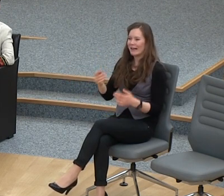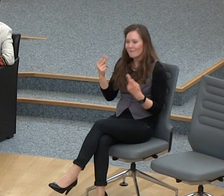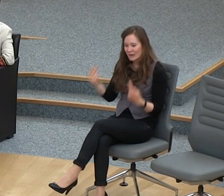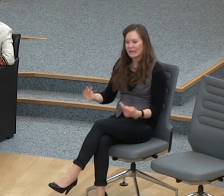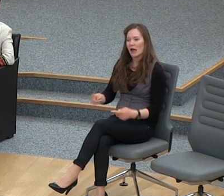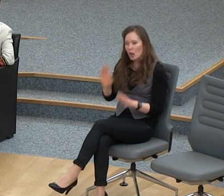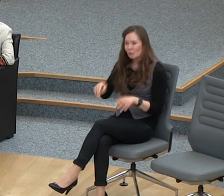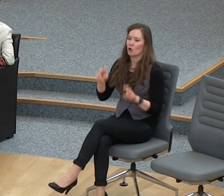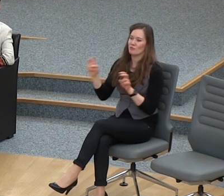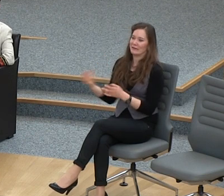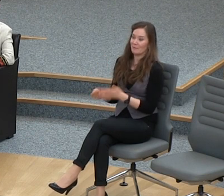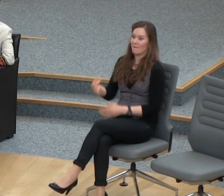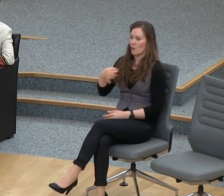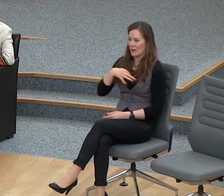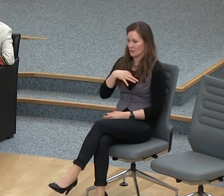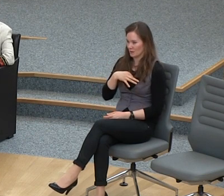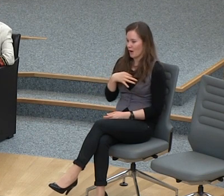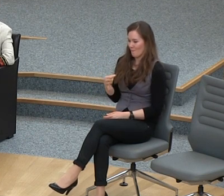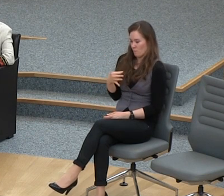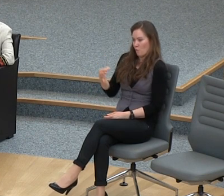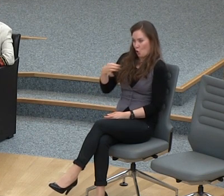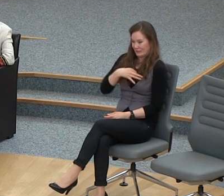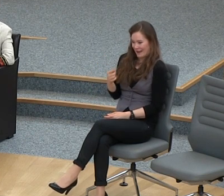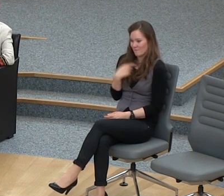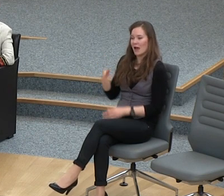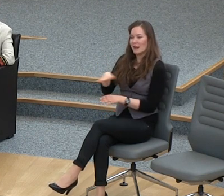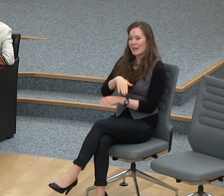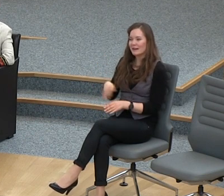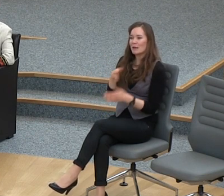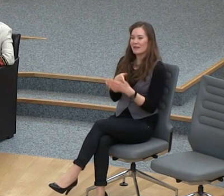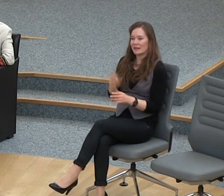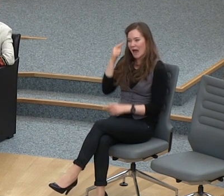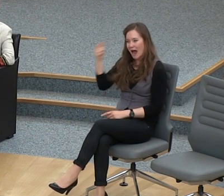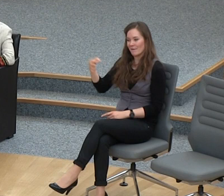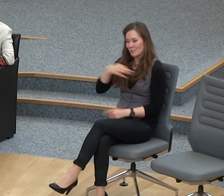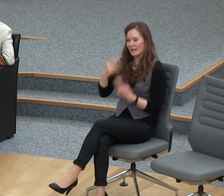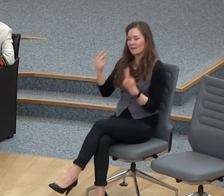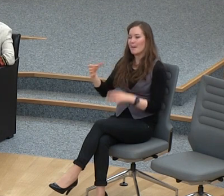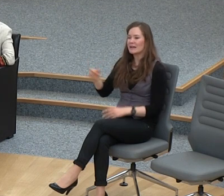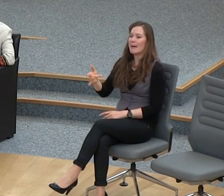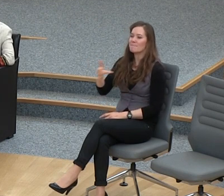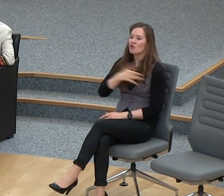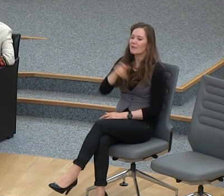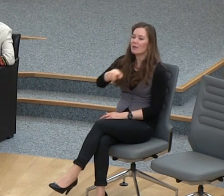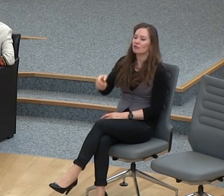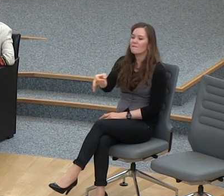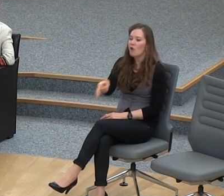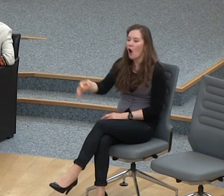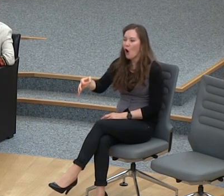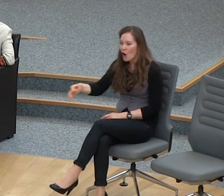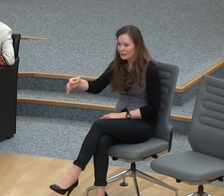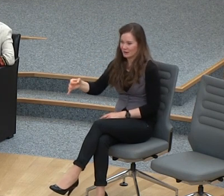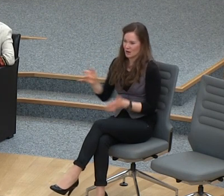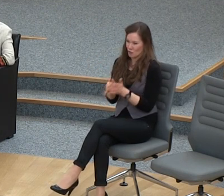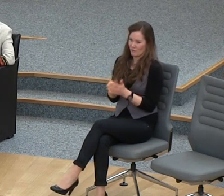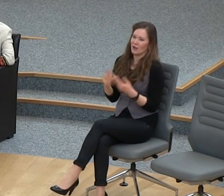daher wäre mir nochmal, oder ist uns als Landesbehindertenrat auch ganz wichtig, mit den Betroffenen vor Ort, weil Inklusion